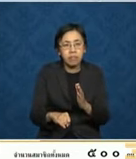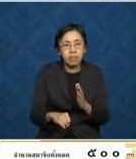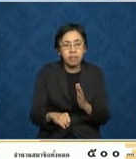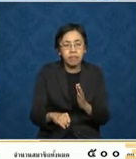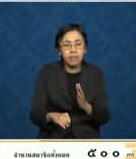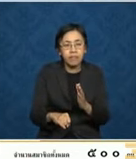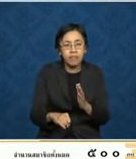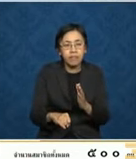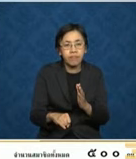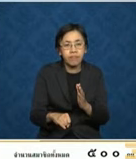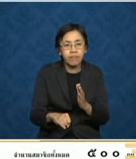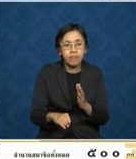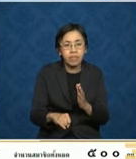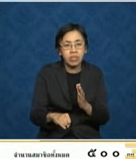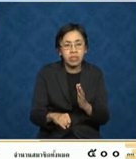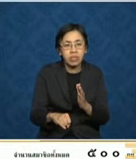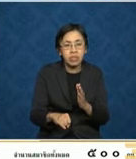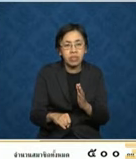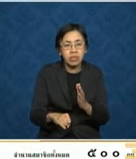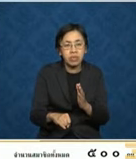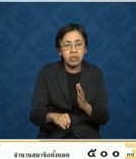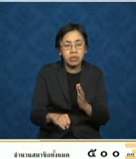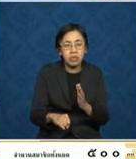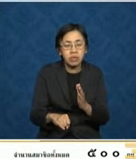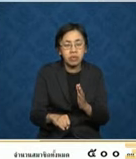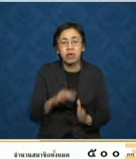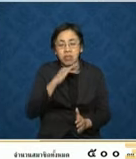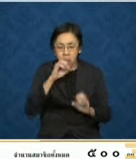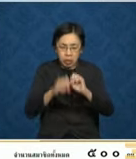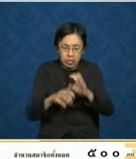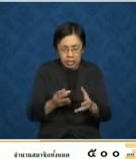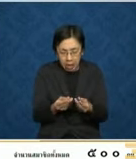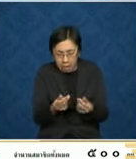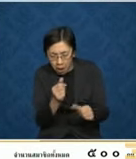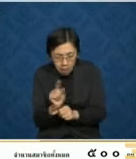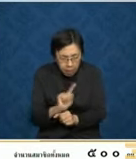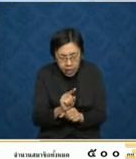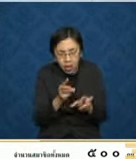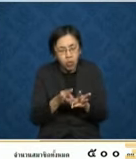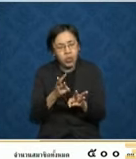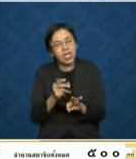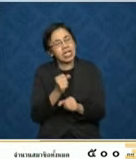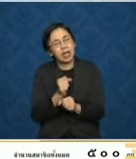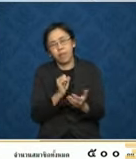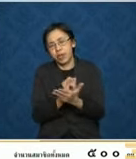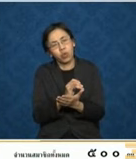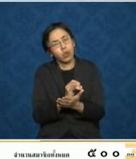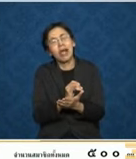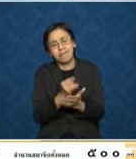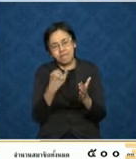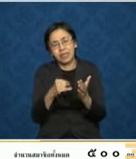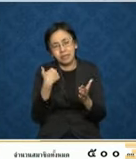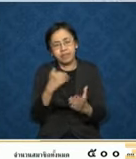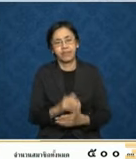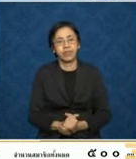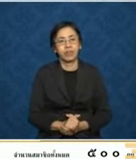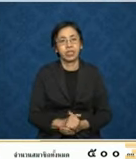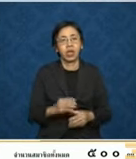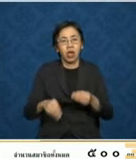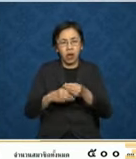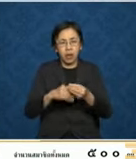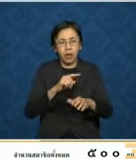ของหลักการที่กำหนดในเรื่องของวิชาการการกำจัดขยะนะคะแล้วดิฉันขอเพิ่มอีกประเด็นหนึ่งค่ะท่านประธานขอเ